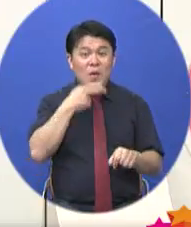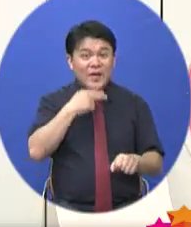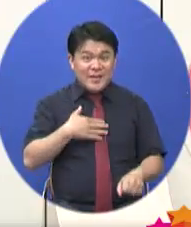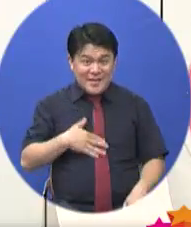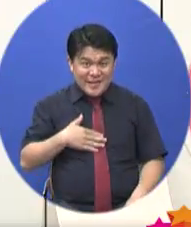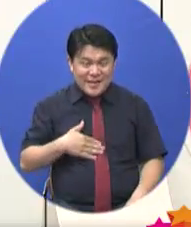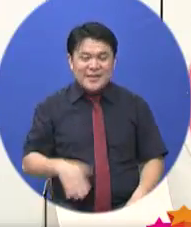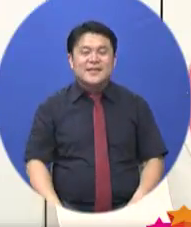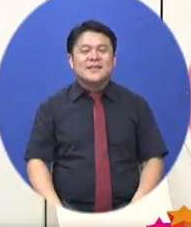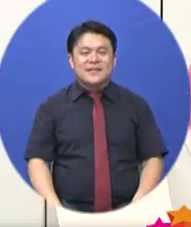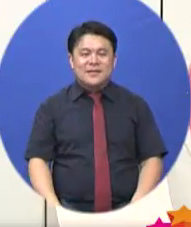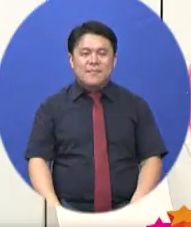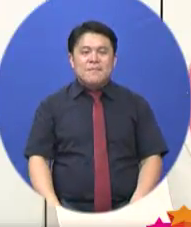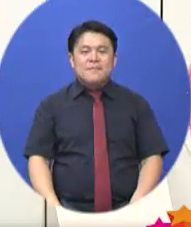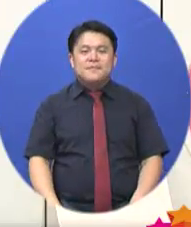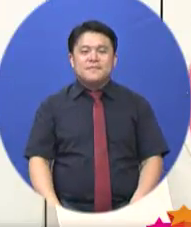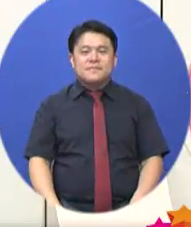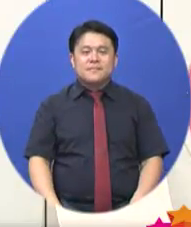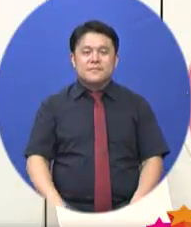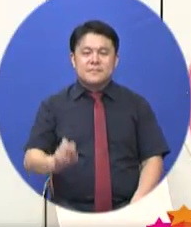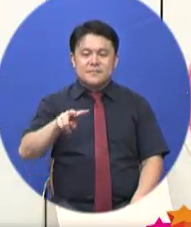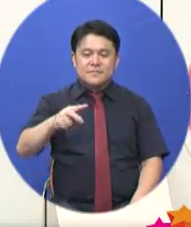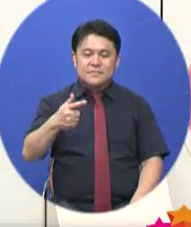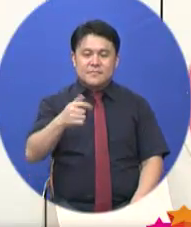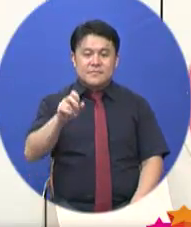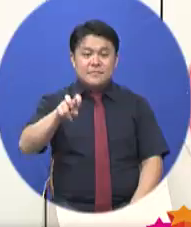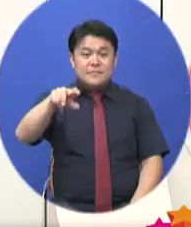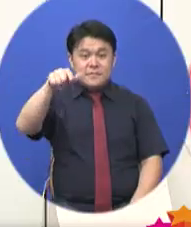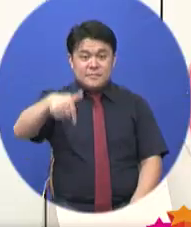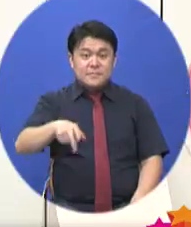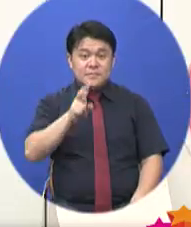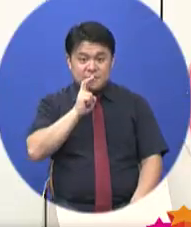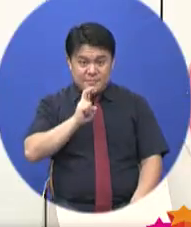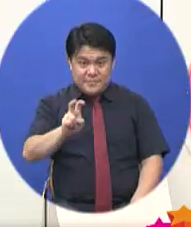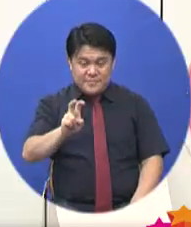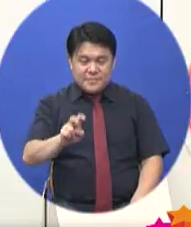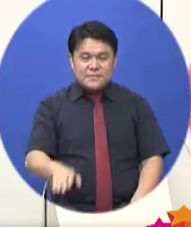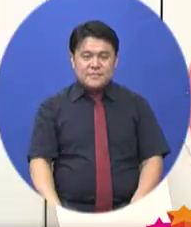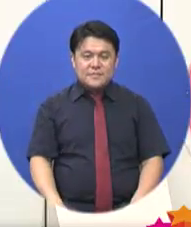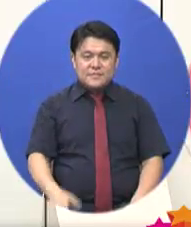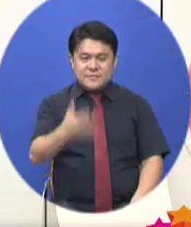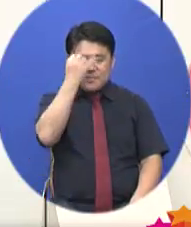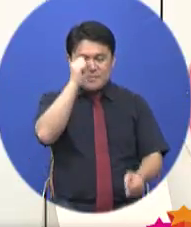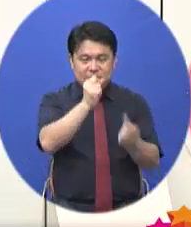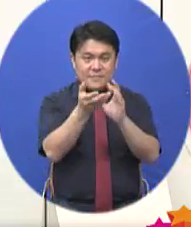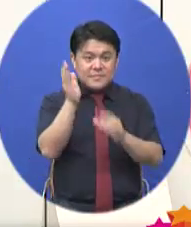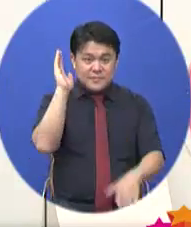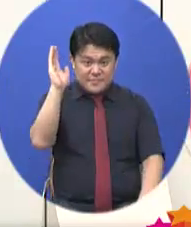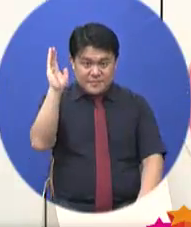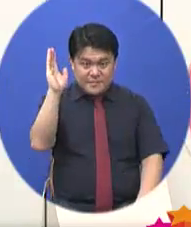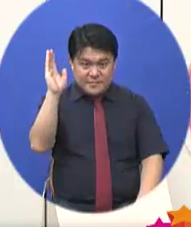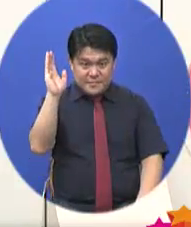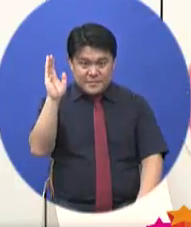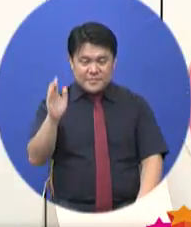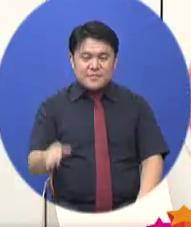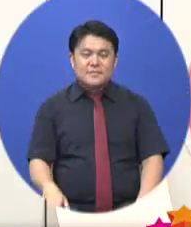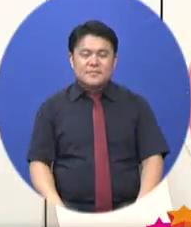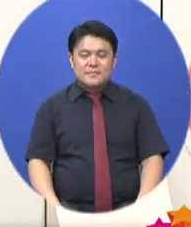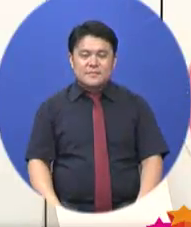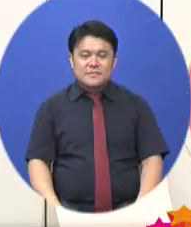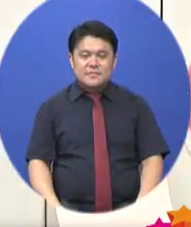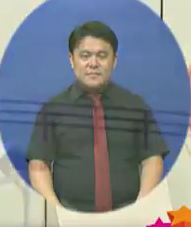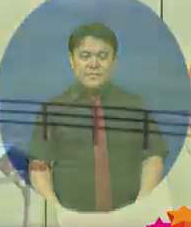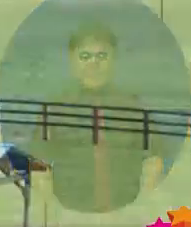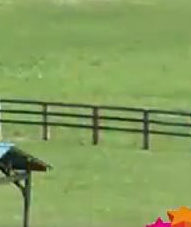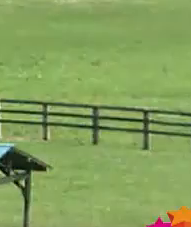않아요. 네. 네. 네. 자, 네. 윤임숙님이 부릅니다. 네. 할미꽃 감사합니다. 사연.